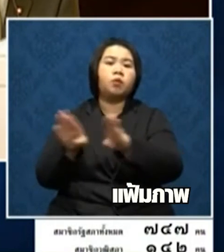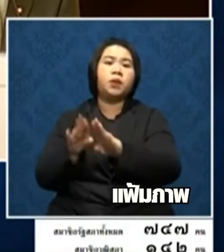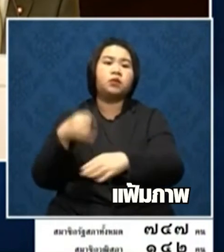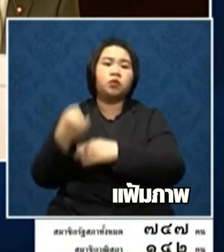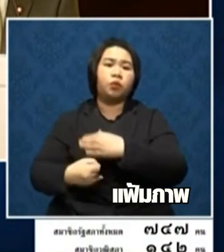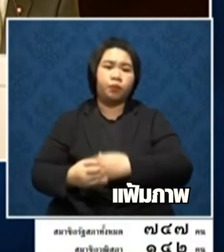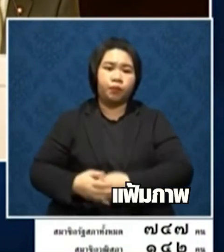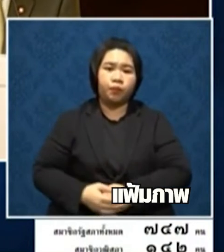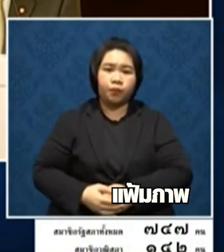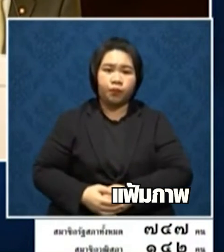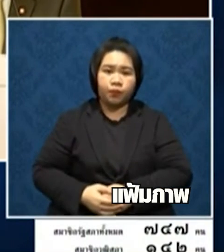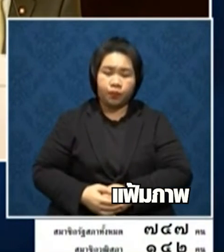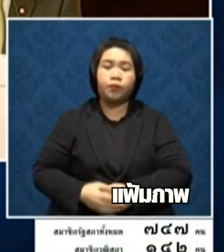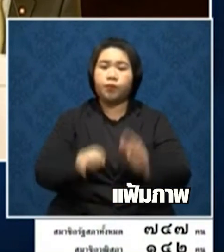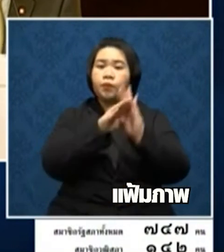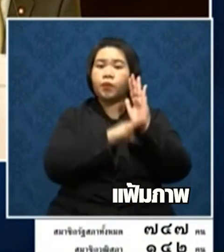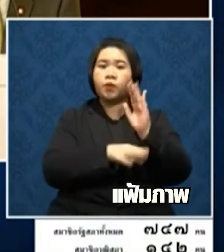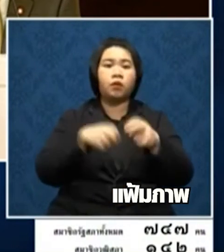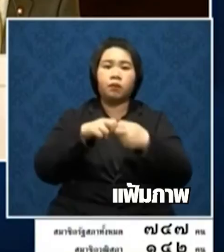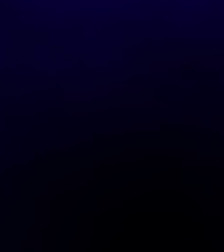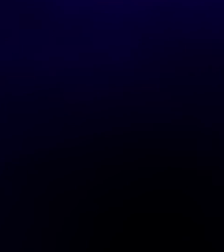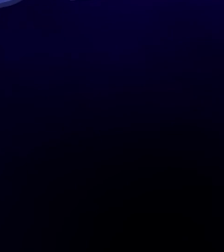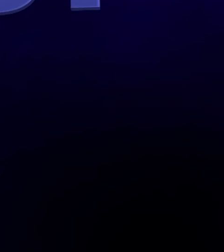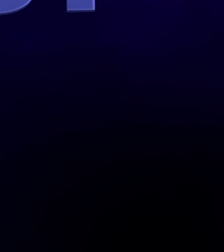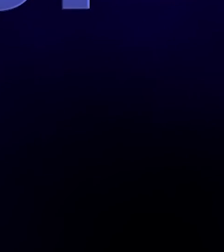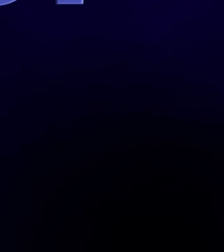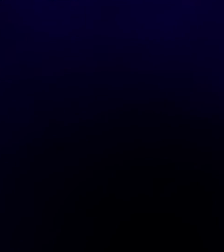ได้ศึกษาแก้ไขปรับปรุงจุดอ่อนให้หมดไป